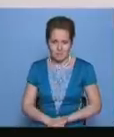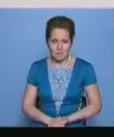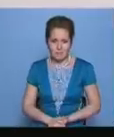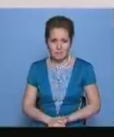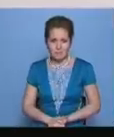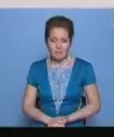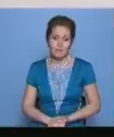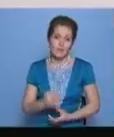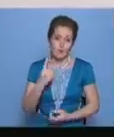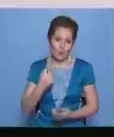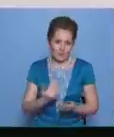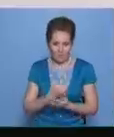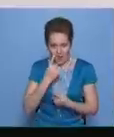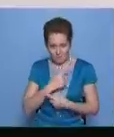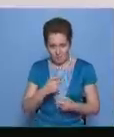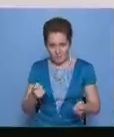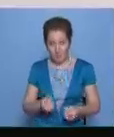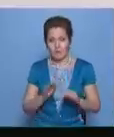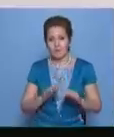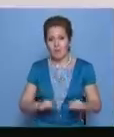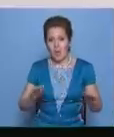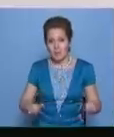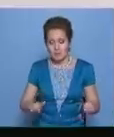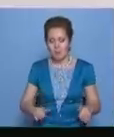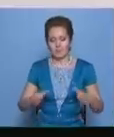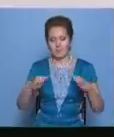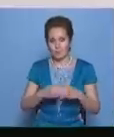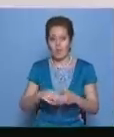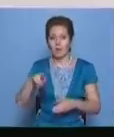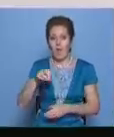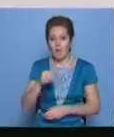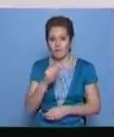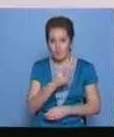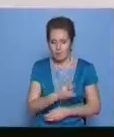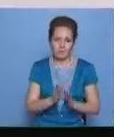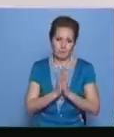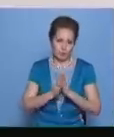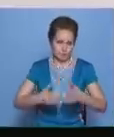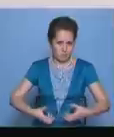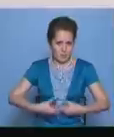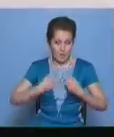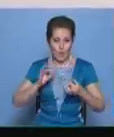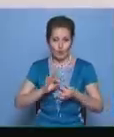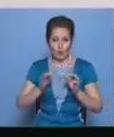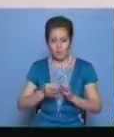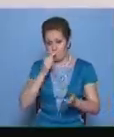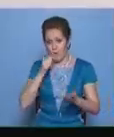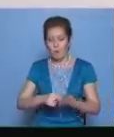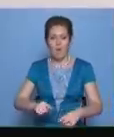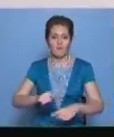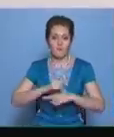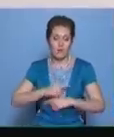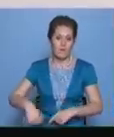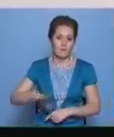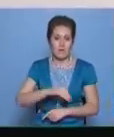И еще одна информация в конце выпуска. Детская эстрадная студия «Дельфина» очень просит поддержки. И ижевчане вышли в финал всероссийского песенного